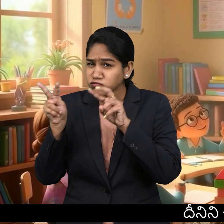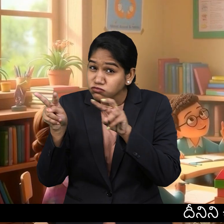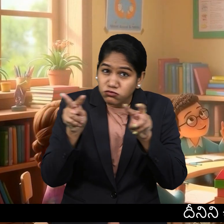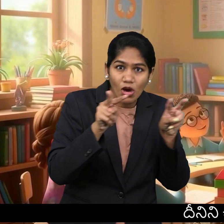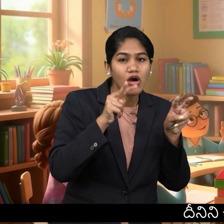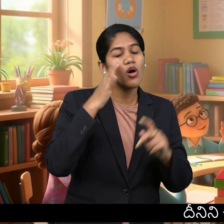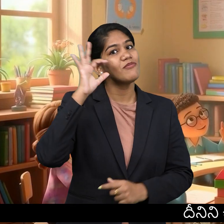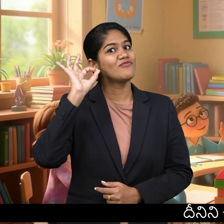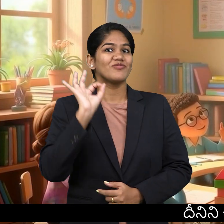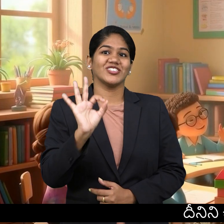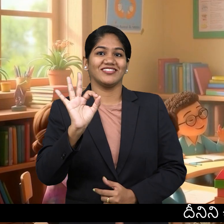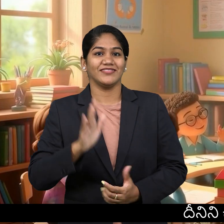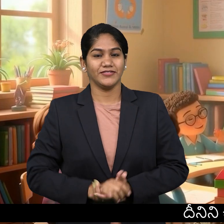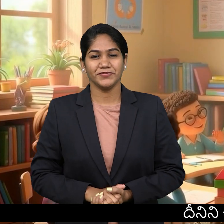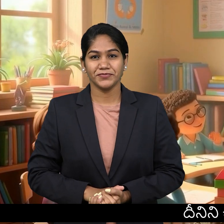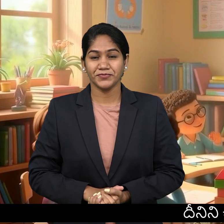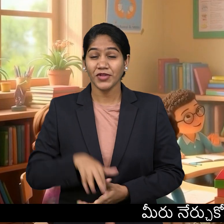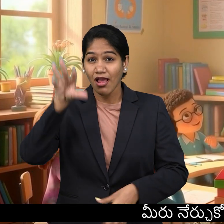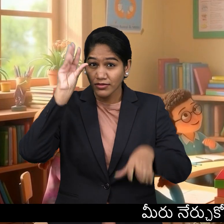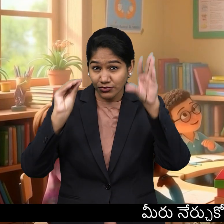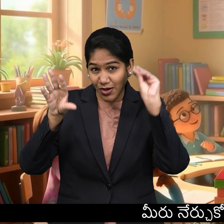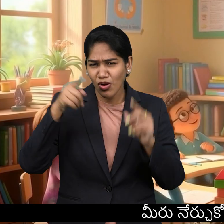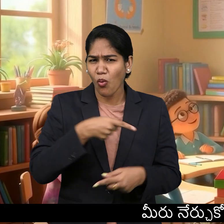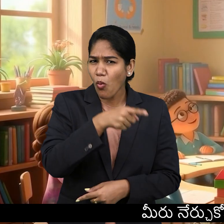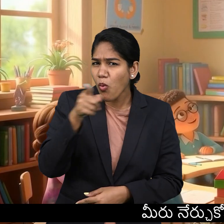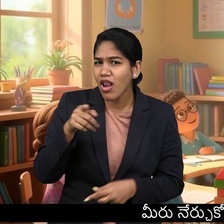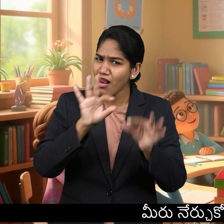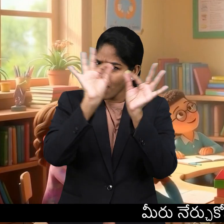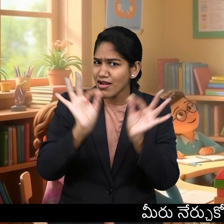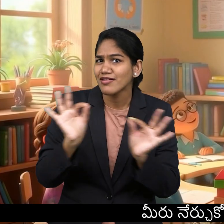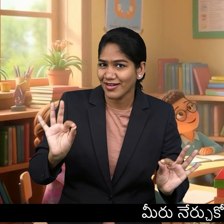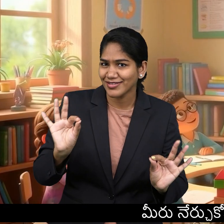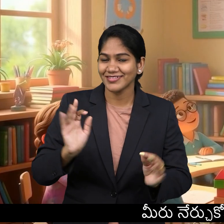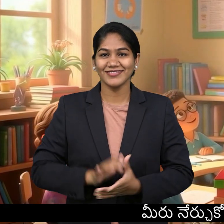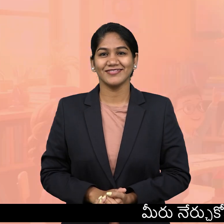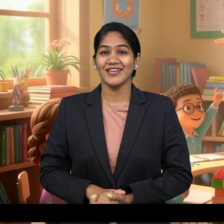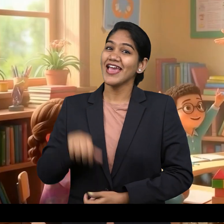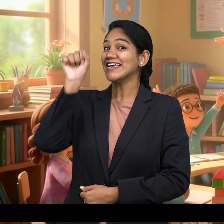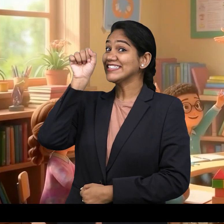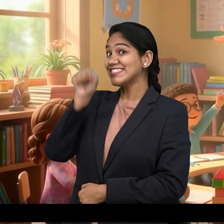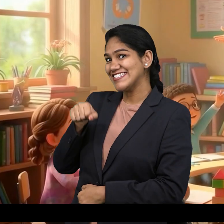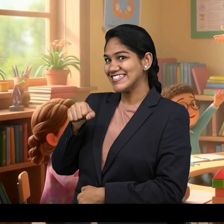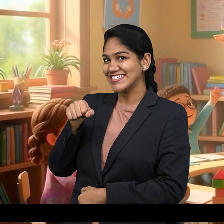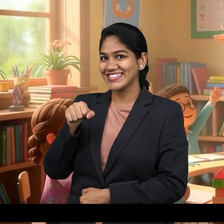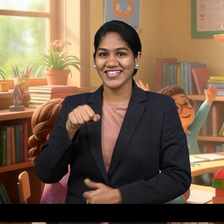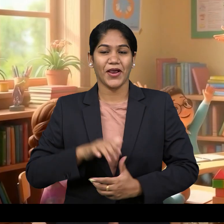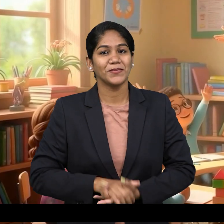దీనిని చూడటం అవసరం. మీరు నేర్చుకోవడానికి సిద్ధంగా ఉన్నారా? అవును.